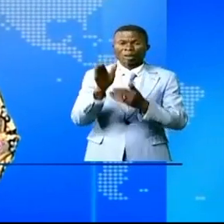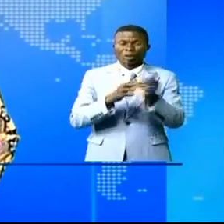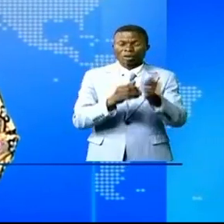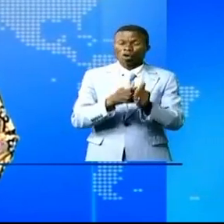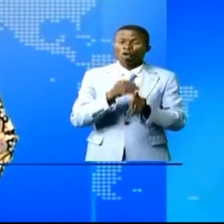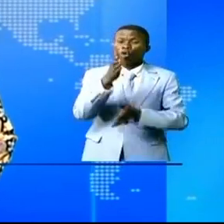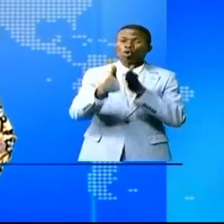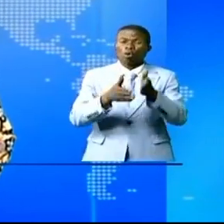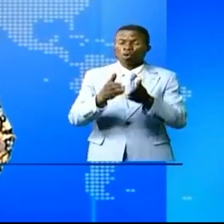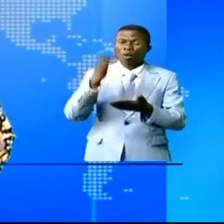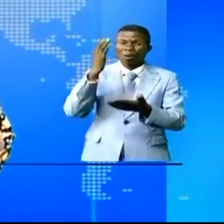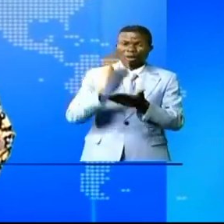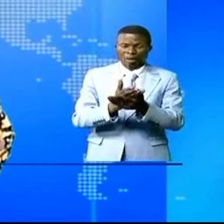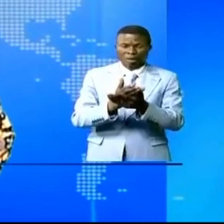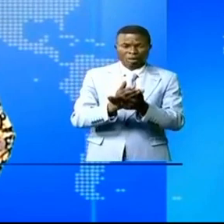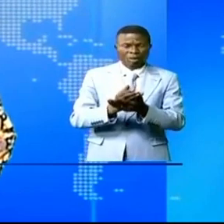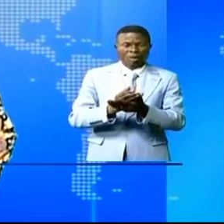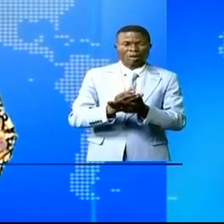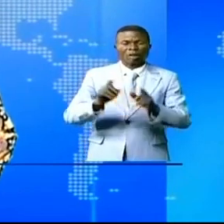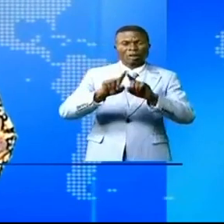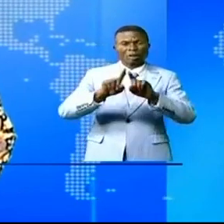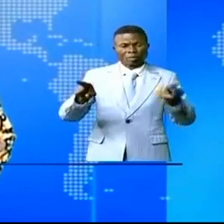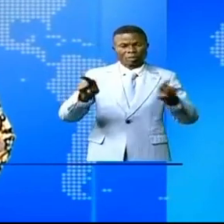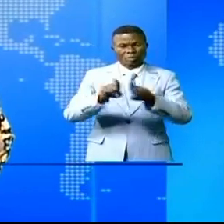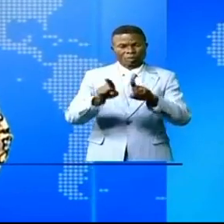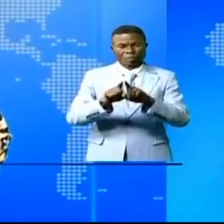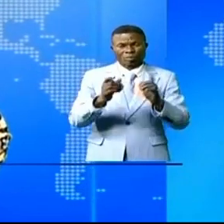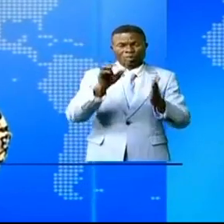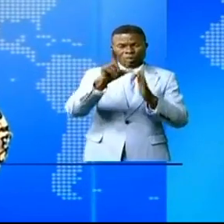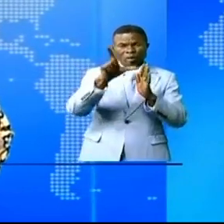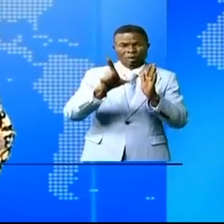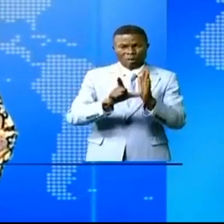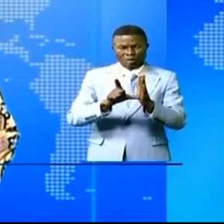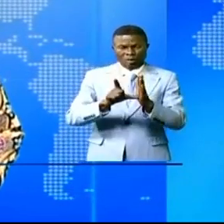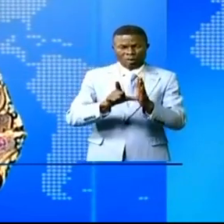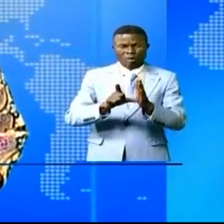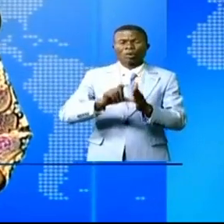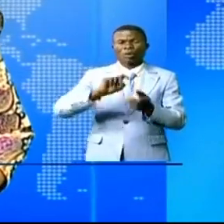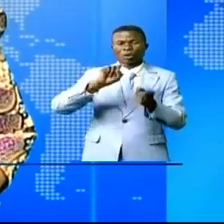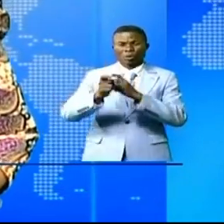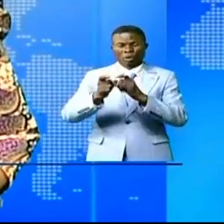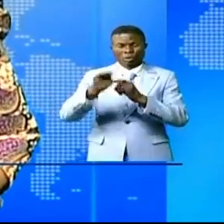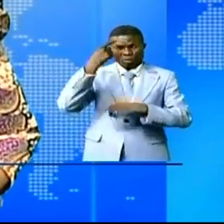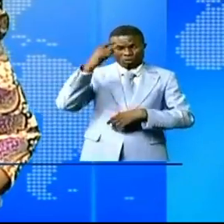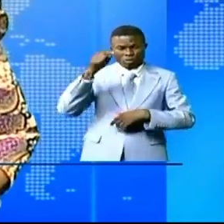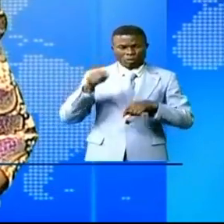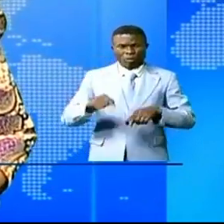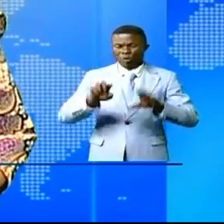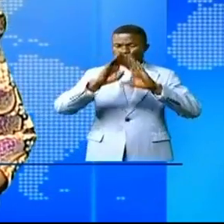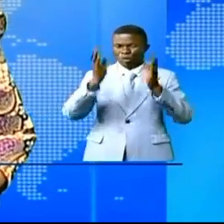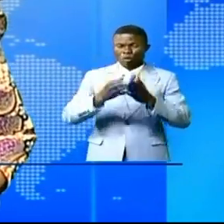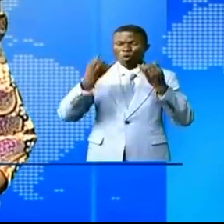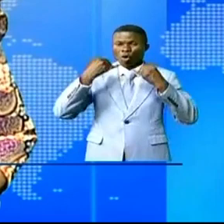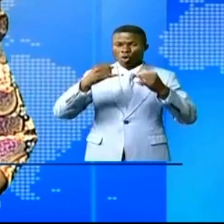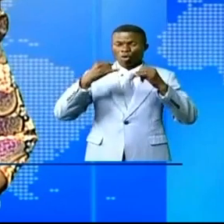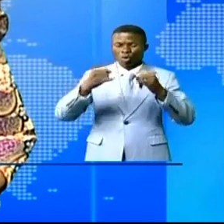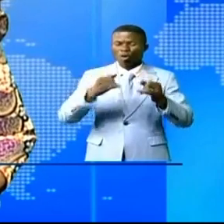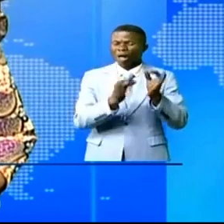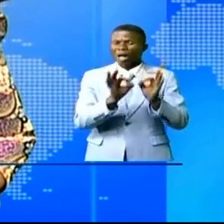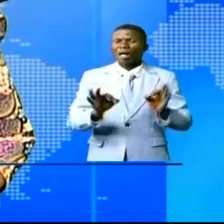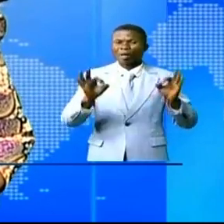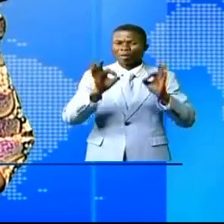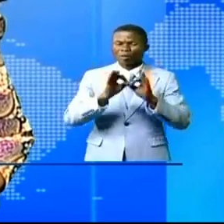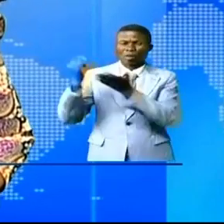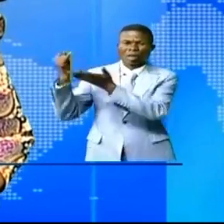est traité comme tel conformément aux dispositions légales et réglementaires en vigueur pour tous renseignements utiles les